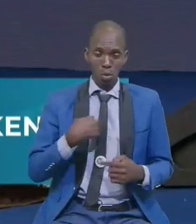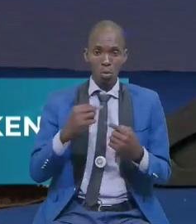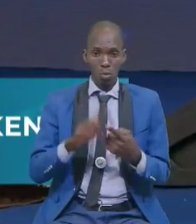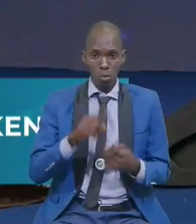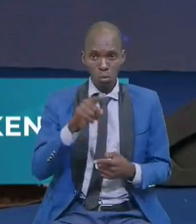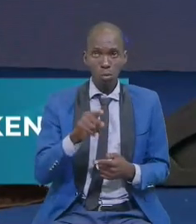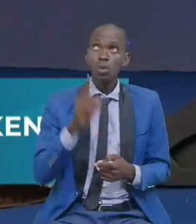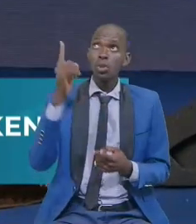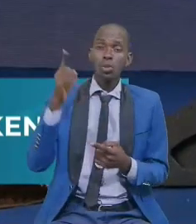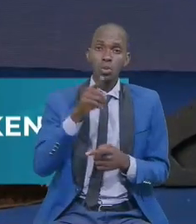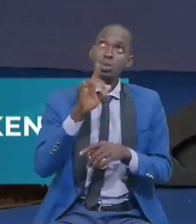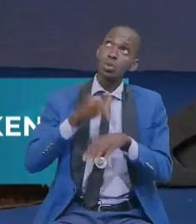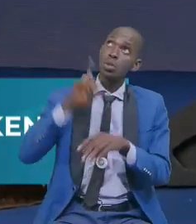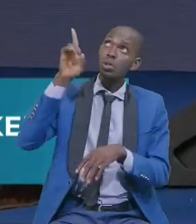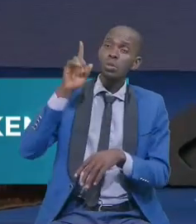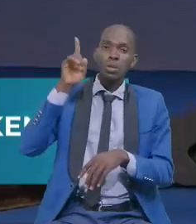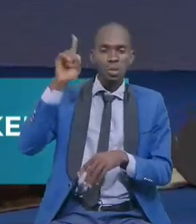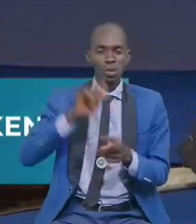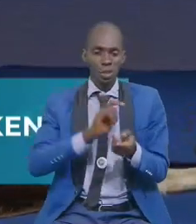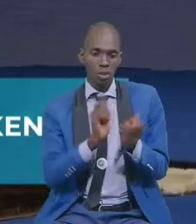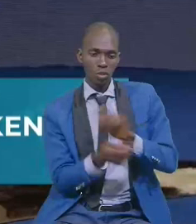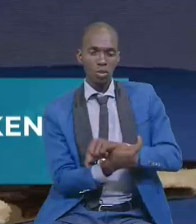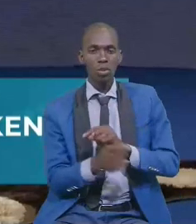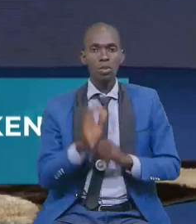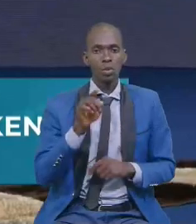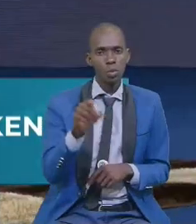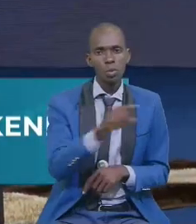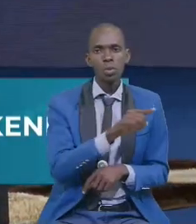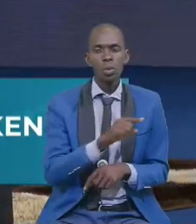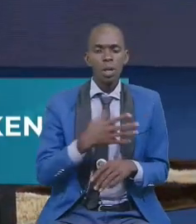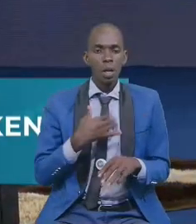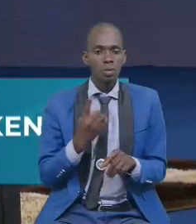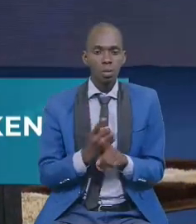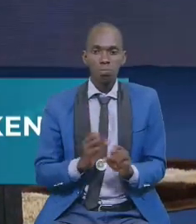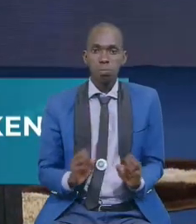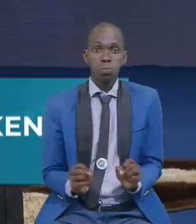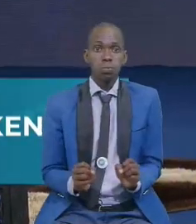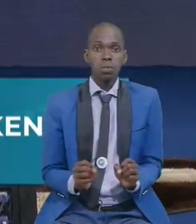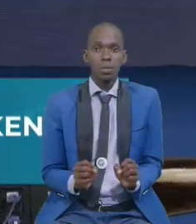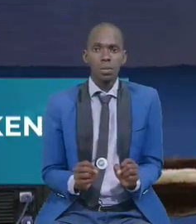le touches. Et il te transforme. Et tout d'un coup,